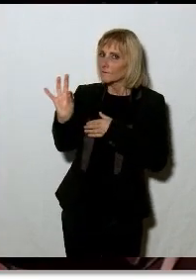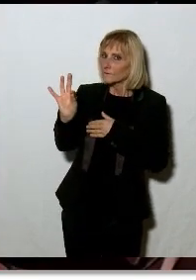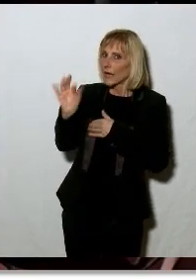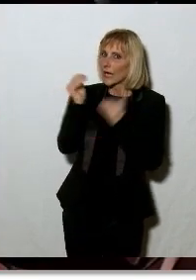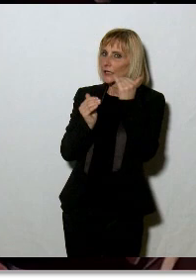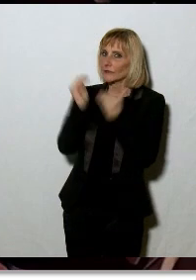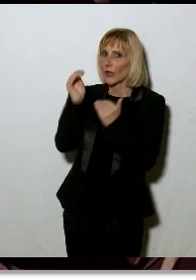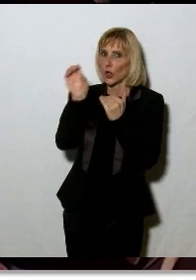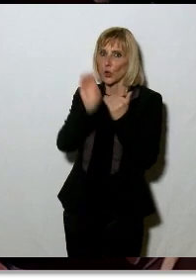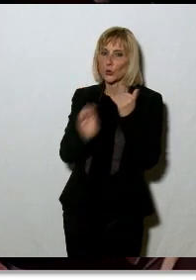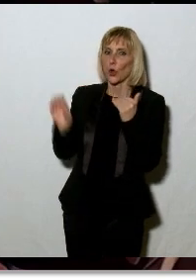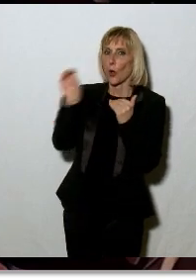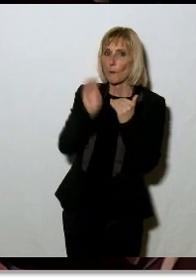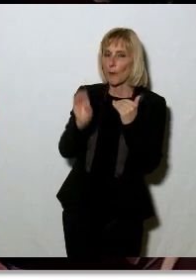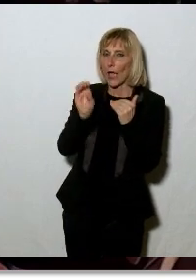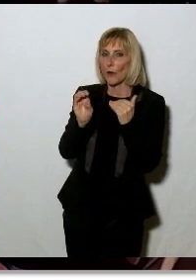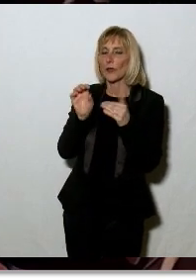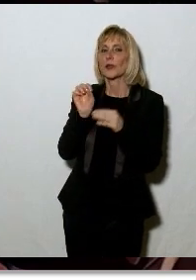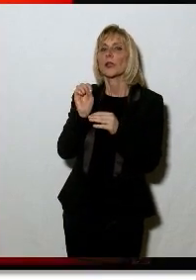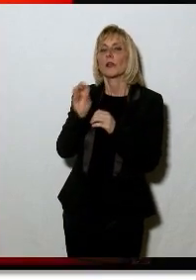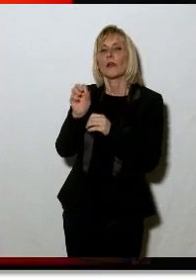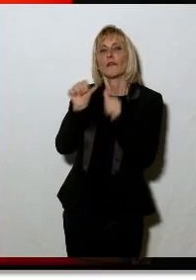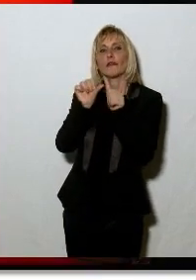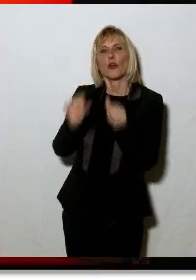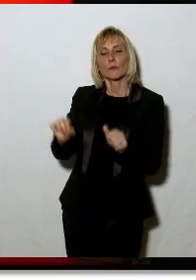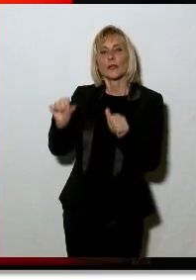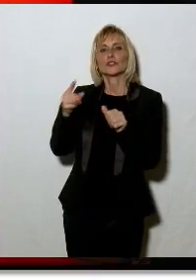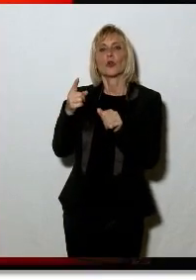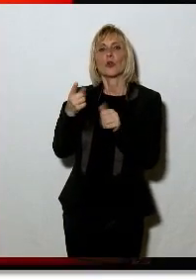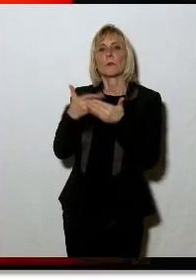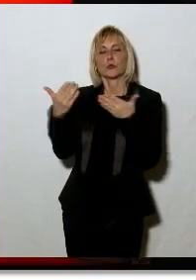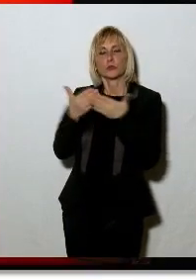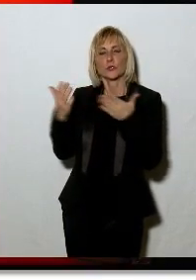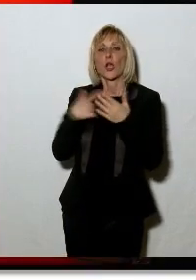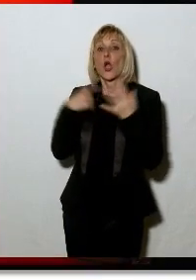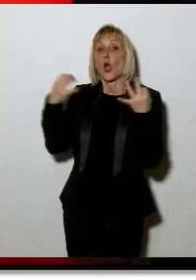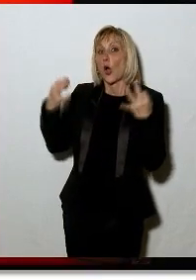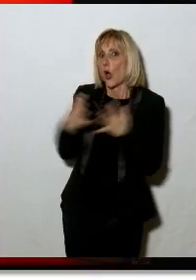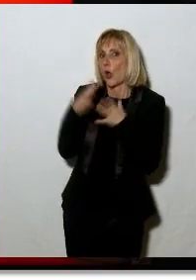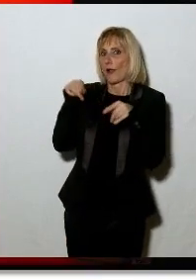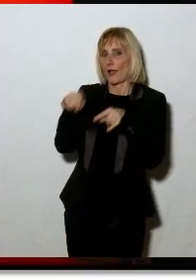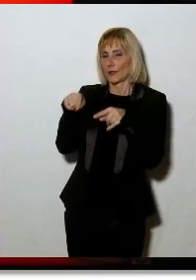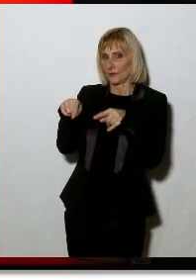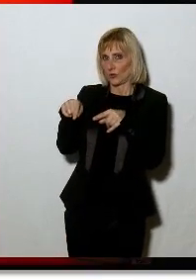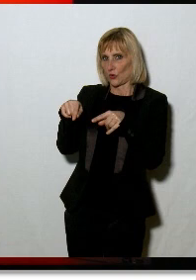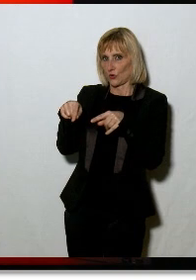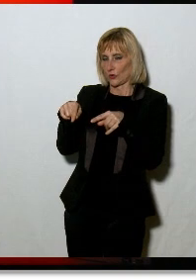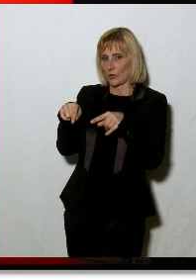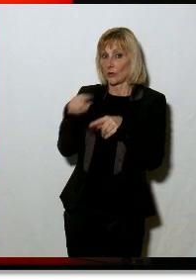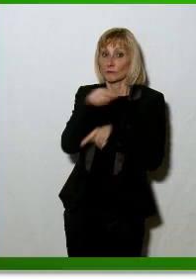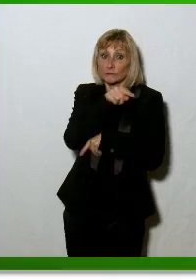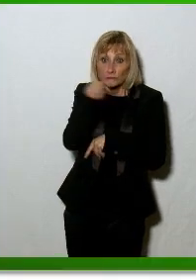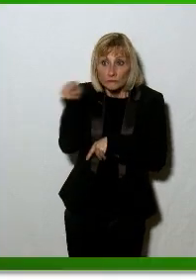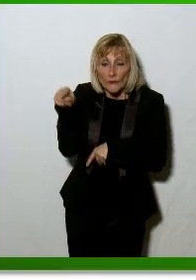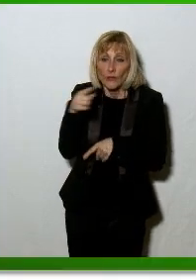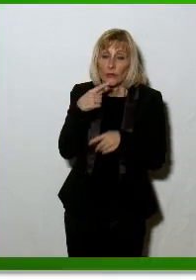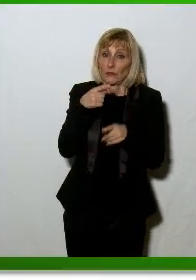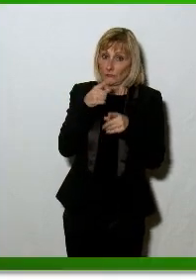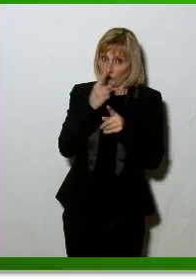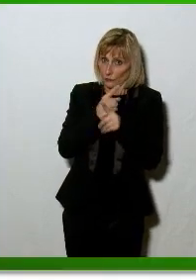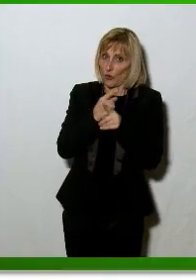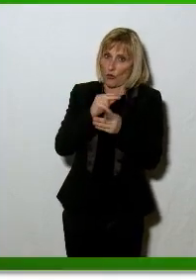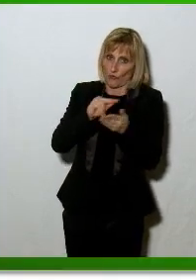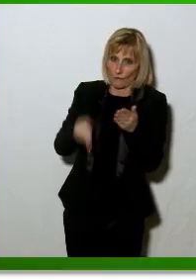nell'ambito della formazione degli amministratori pubblici e colgo l'occasione per invitare tutti voi a